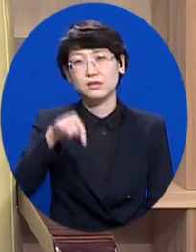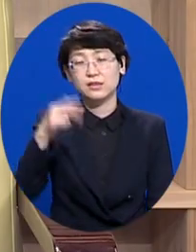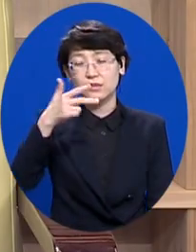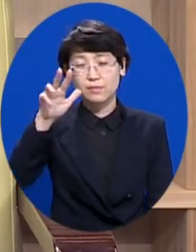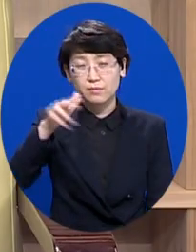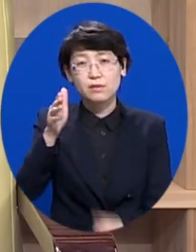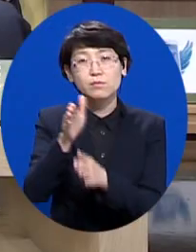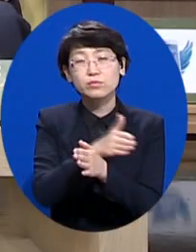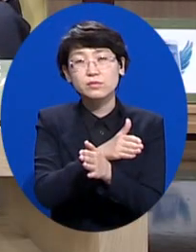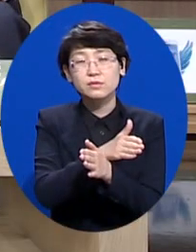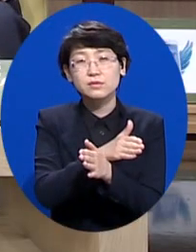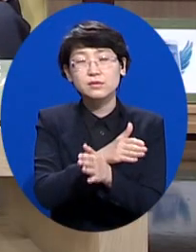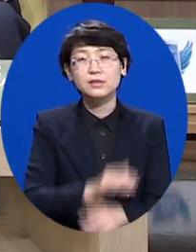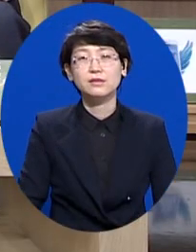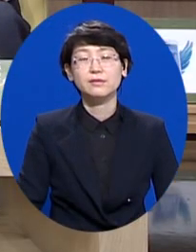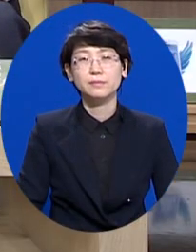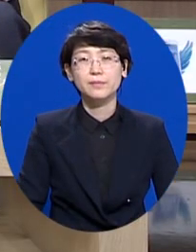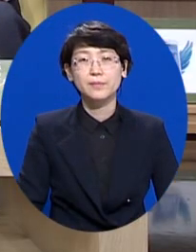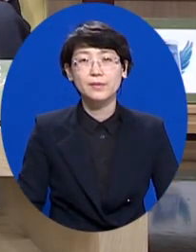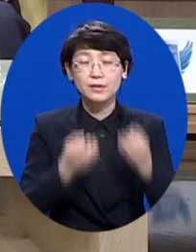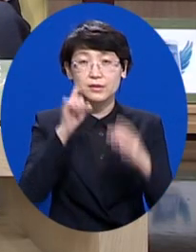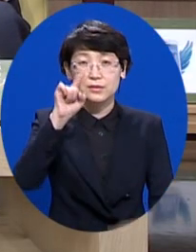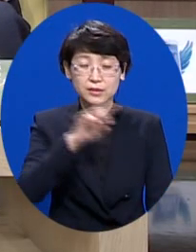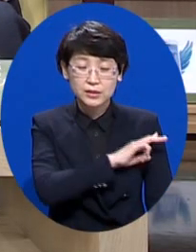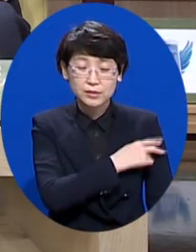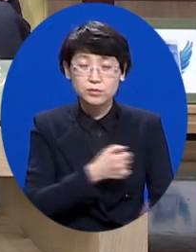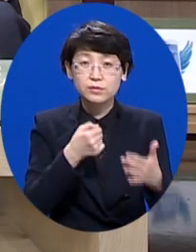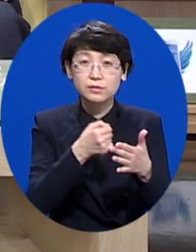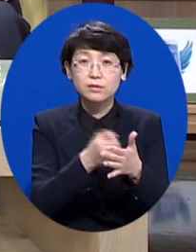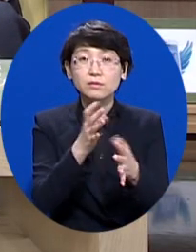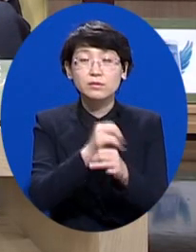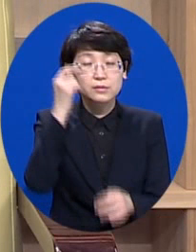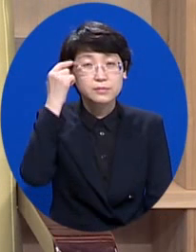집단입니다. 그렇다면 신천지가 언제부터 이렇게 이단으로 규정되었나요?